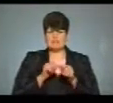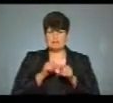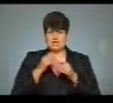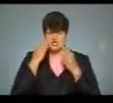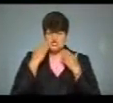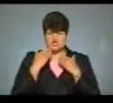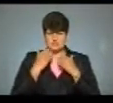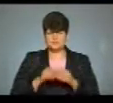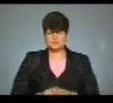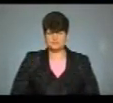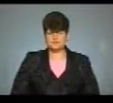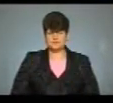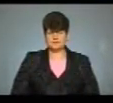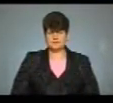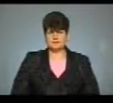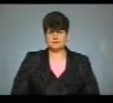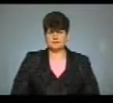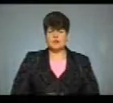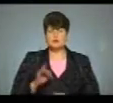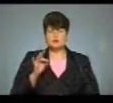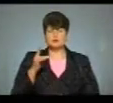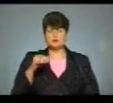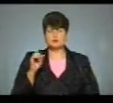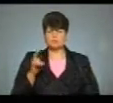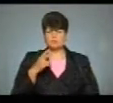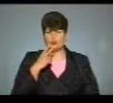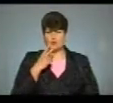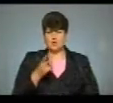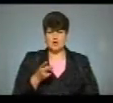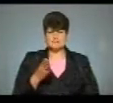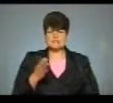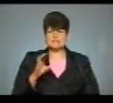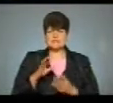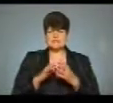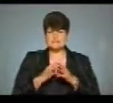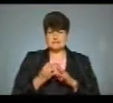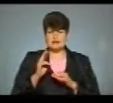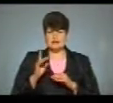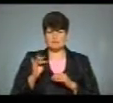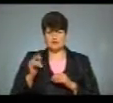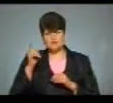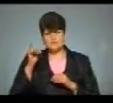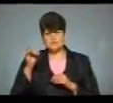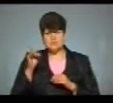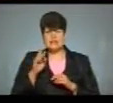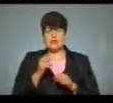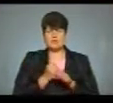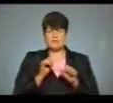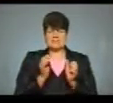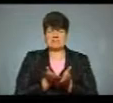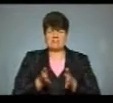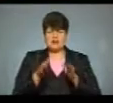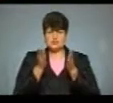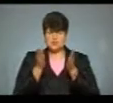народної творчості з гончарства Руслан Друк показує Павлу Бабину з села Криволуки Чортківського району, як робити вазу. Беремо